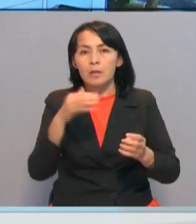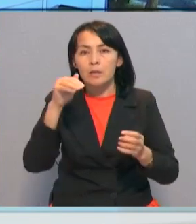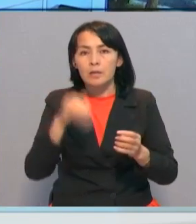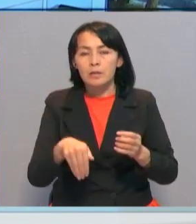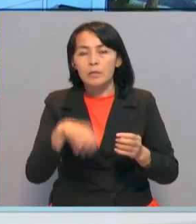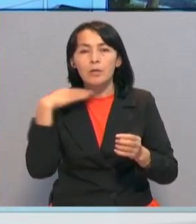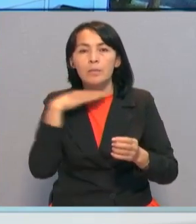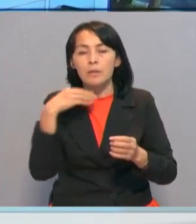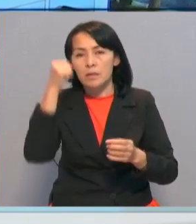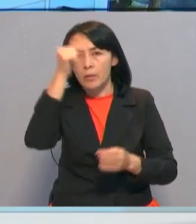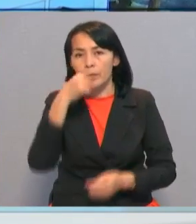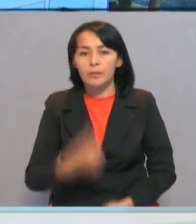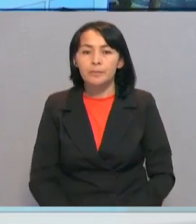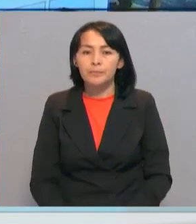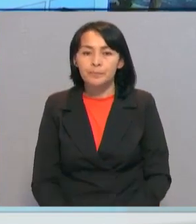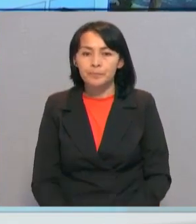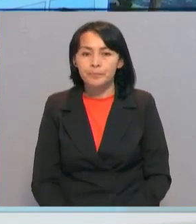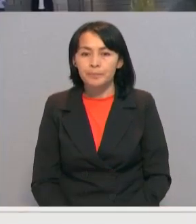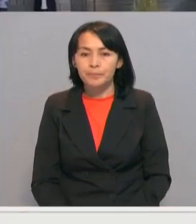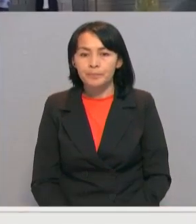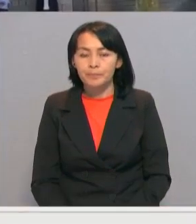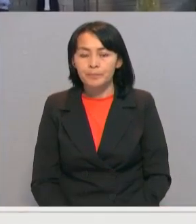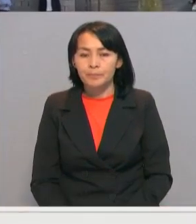4000 тонн мяса в год.